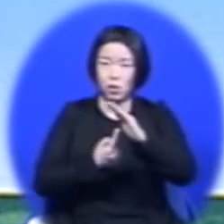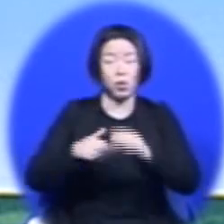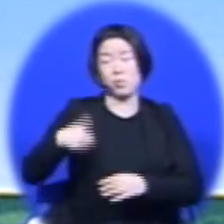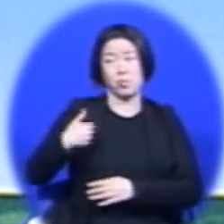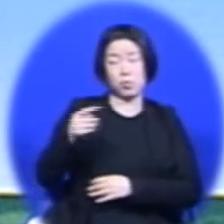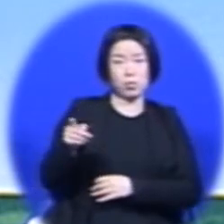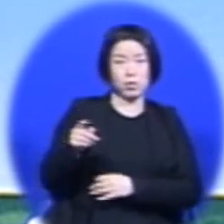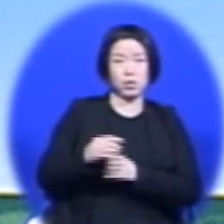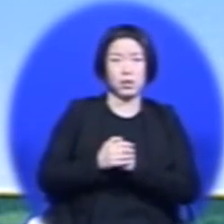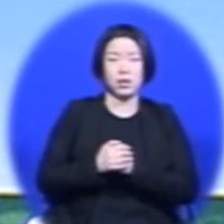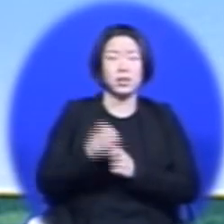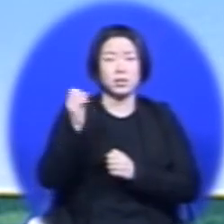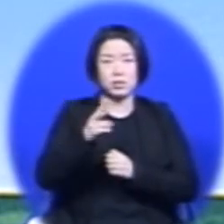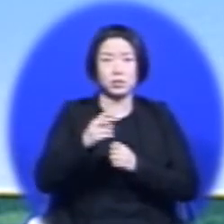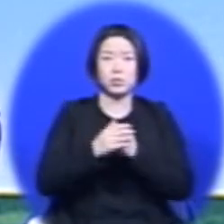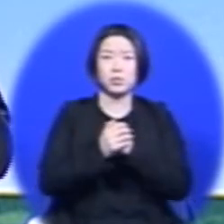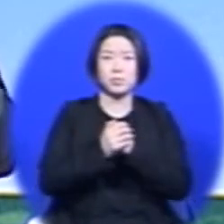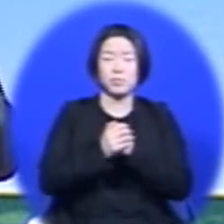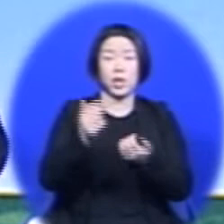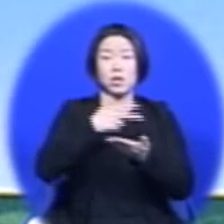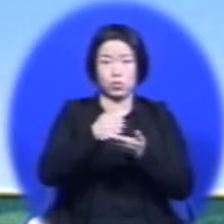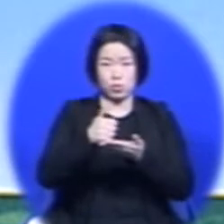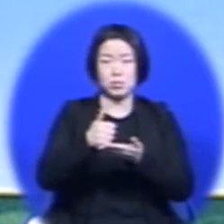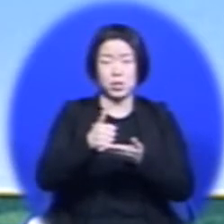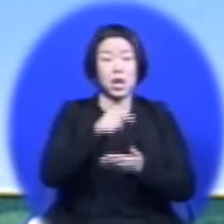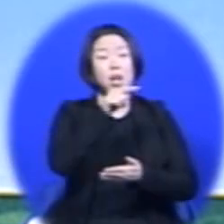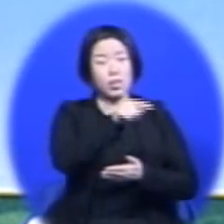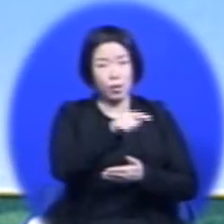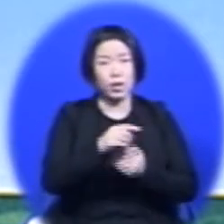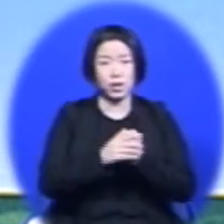자매예요. 그리고는 주님이 너에게